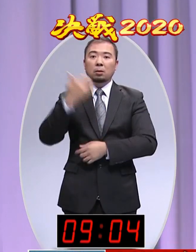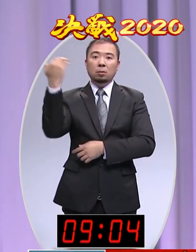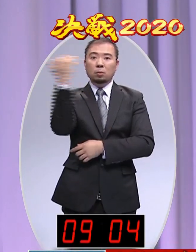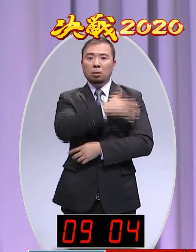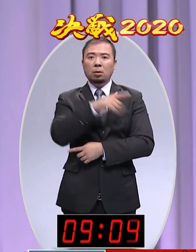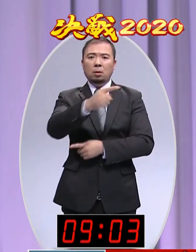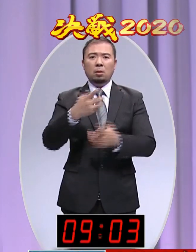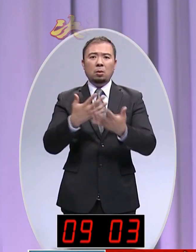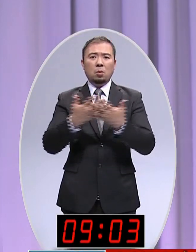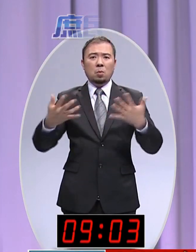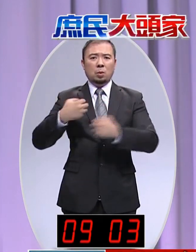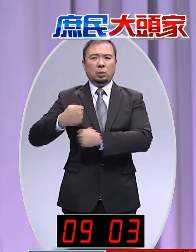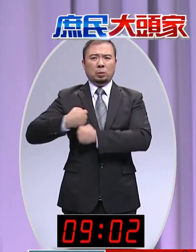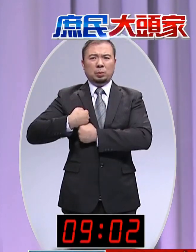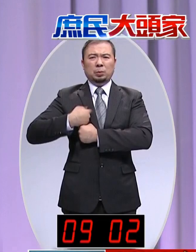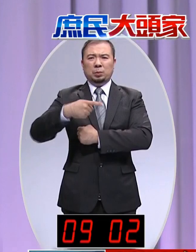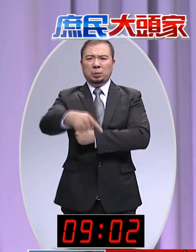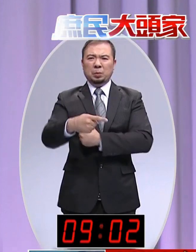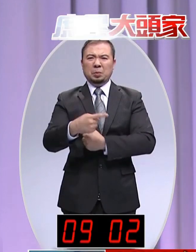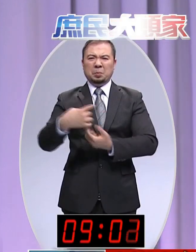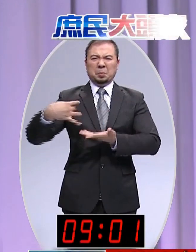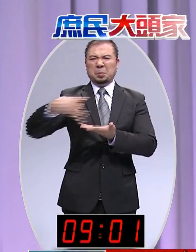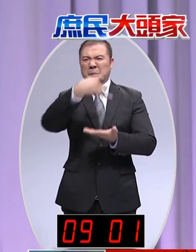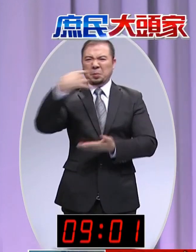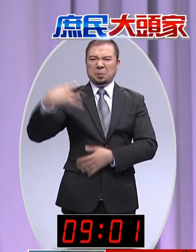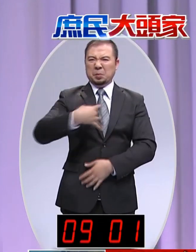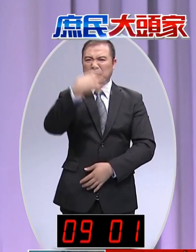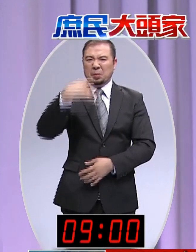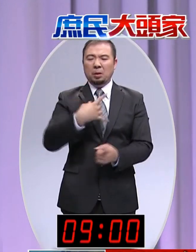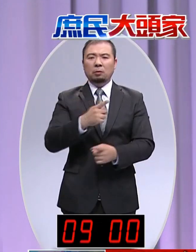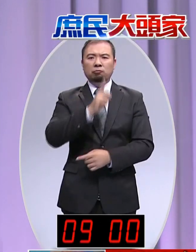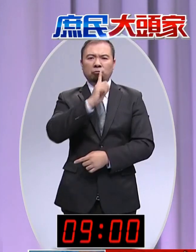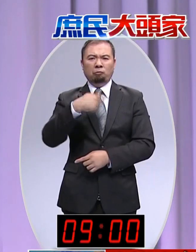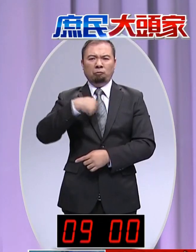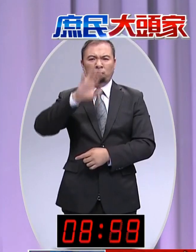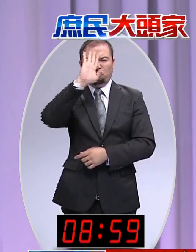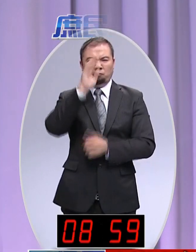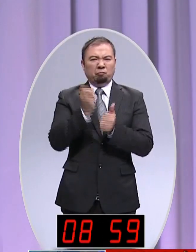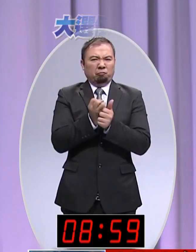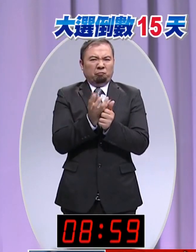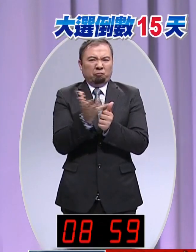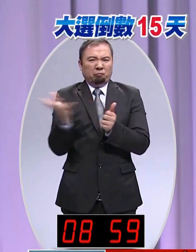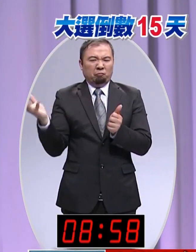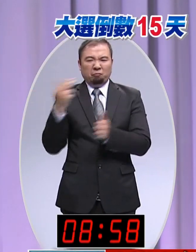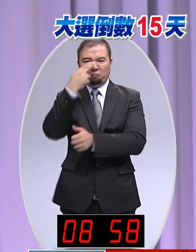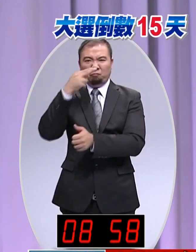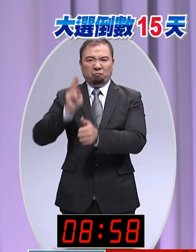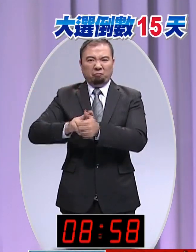我，认为我会传染疾病给这个小孩子，逼得这